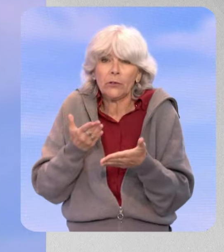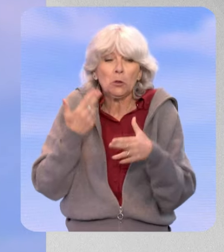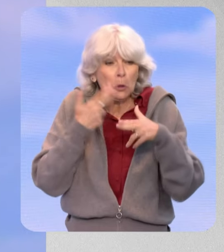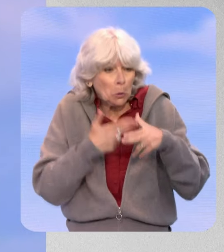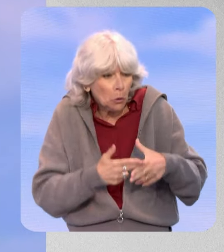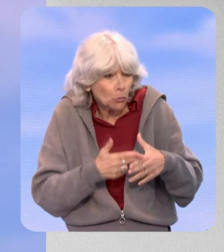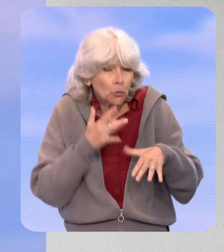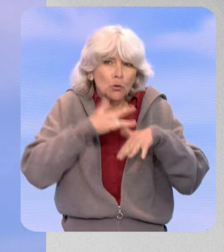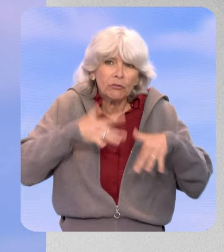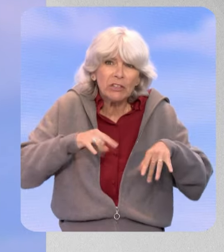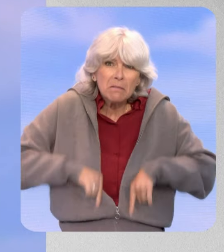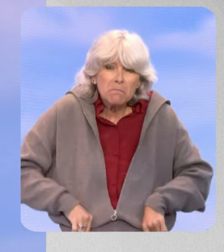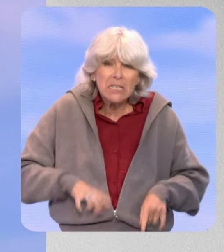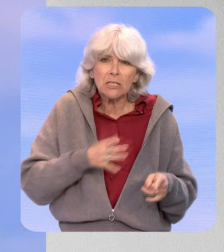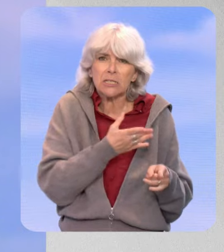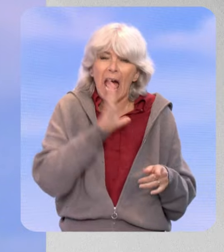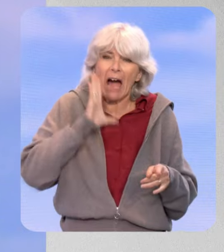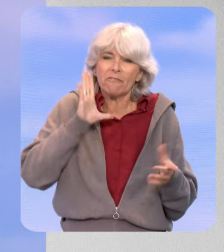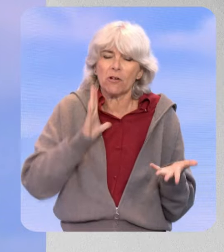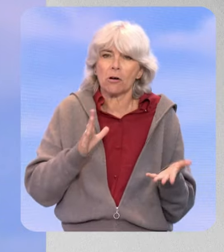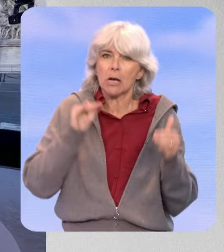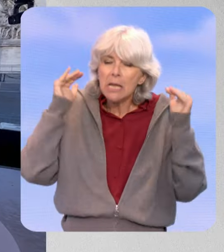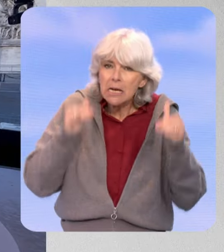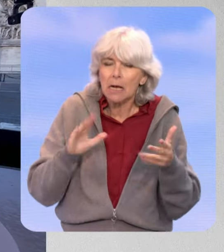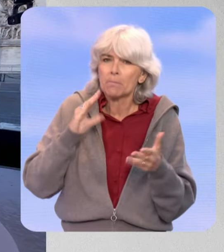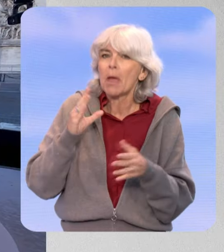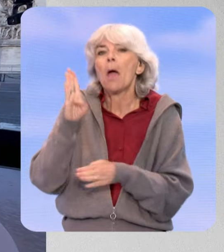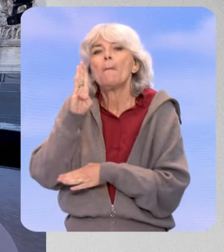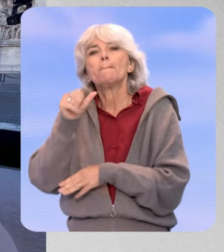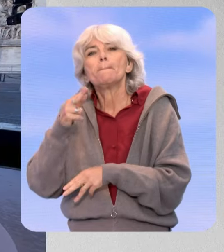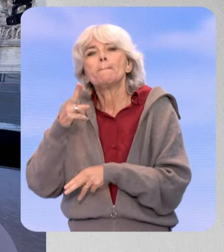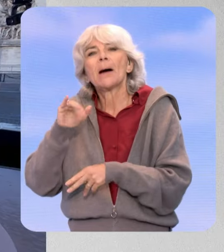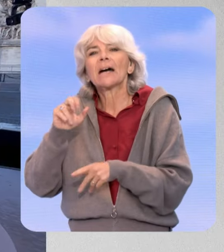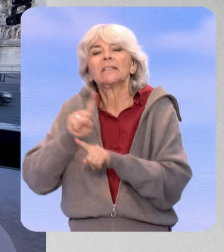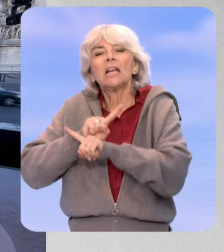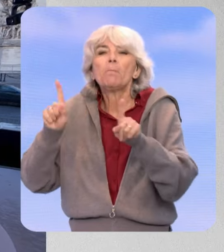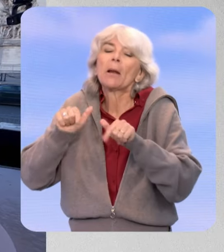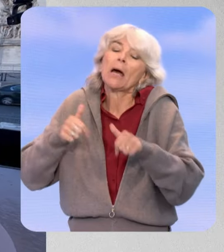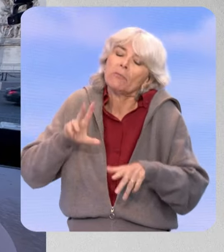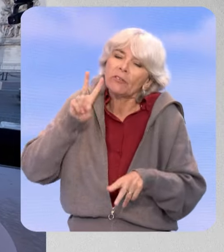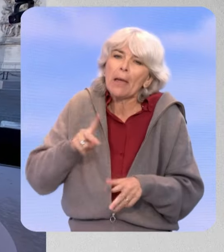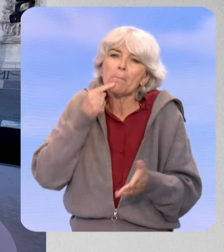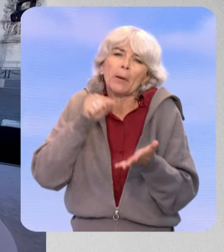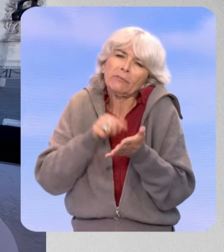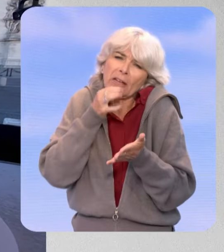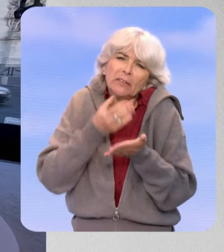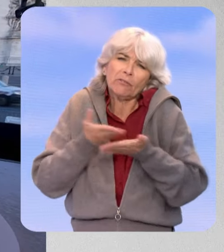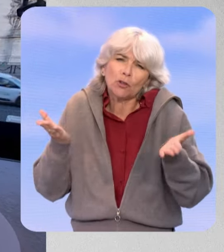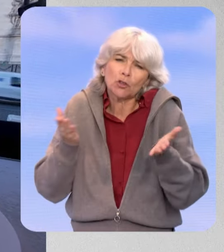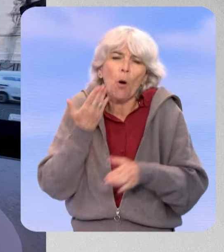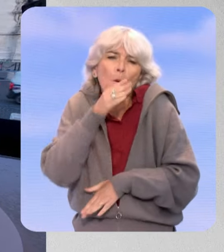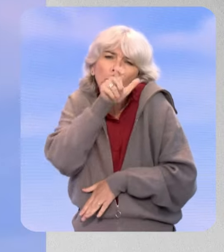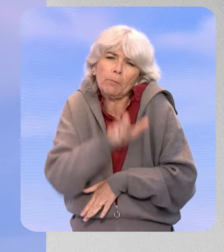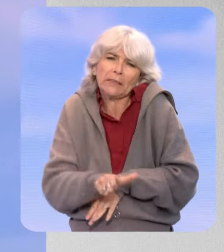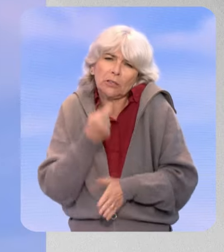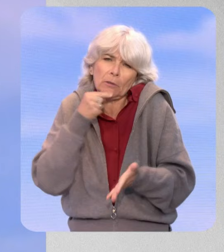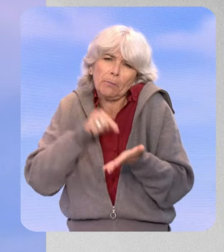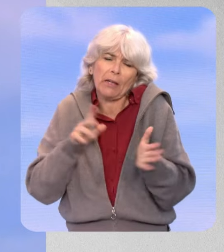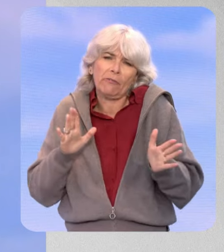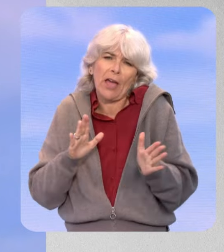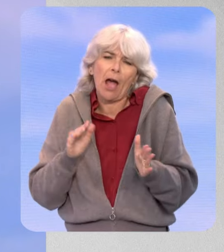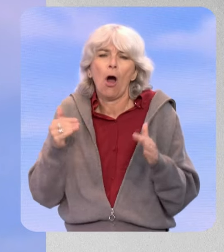été ministres dans le passé et qui avaient contribué mais il y avait pas à M. cette Barnier déchéance. Écoutez, moi j'aurais préféré, je vous le dis, quelqu'un d'autre que M. Barnier.